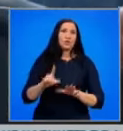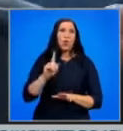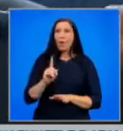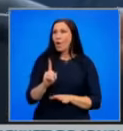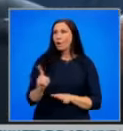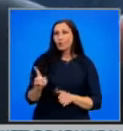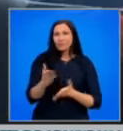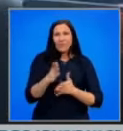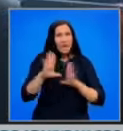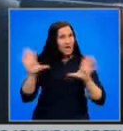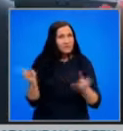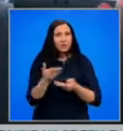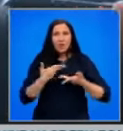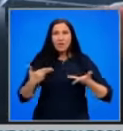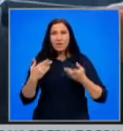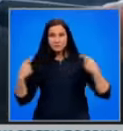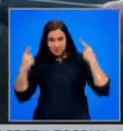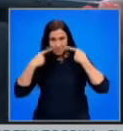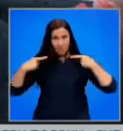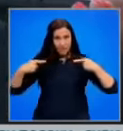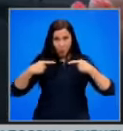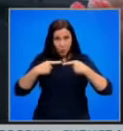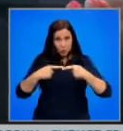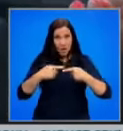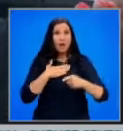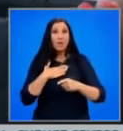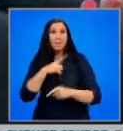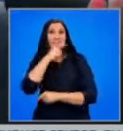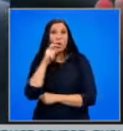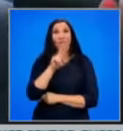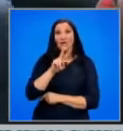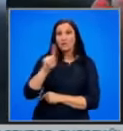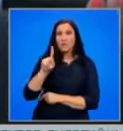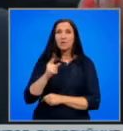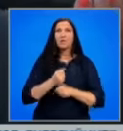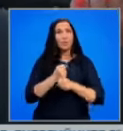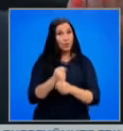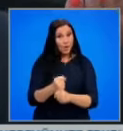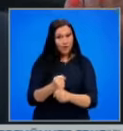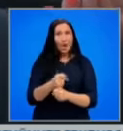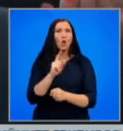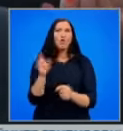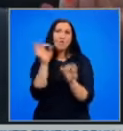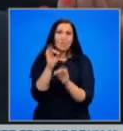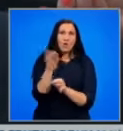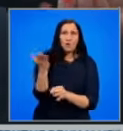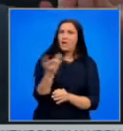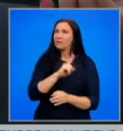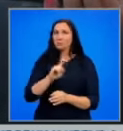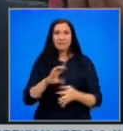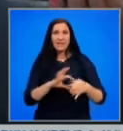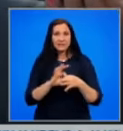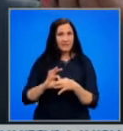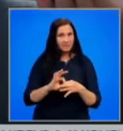ние сме се фокусирали, е да имаме 121 депутата, които никой от тях да няма